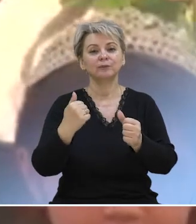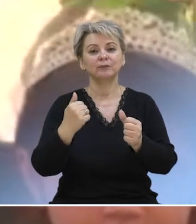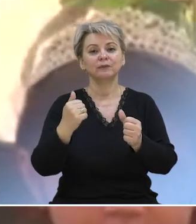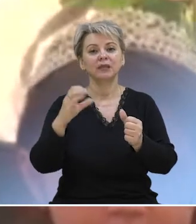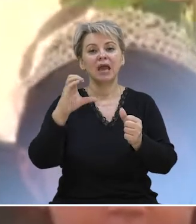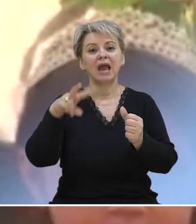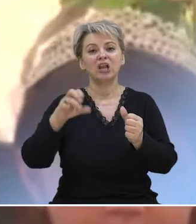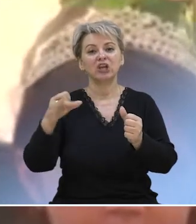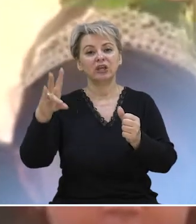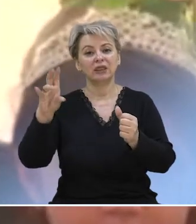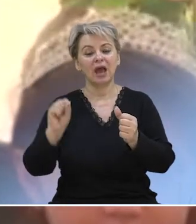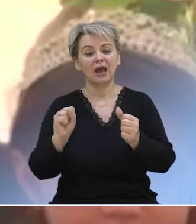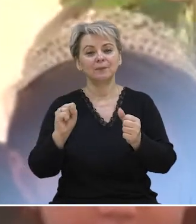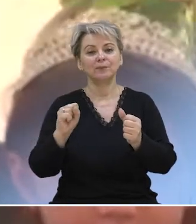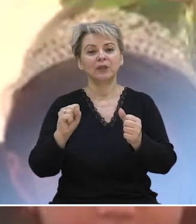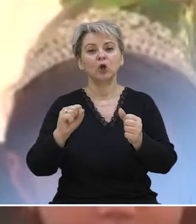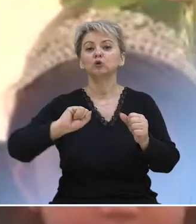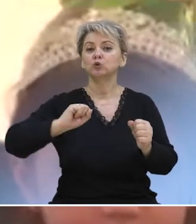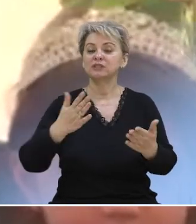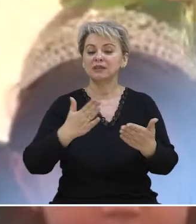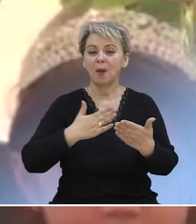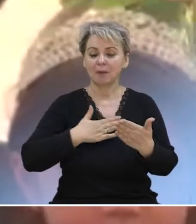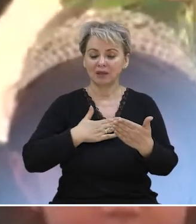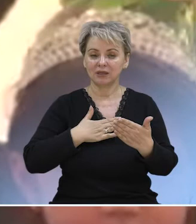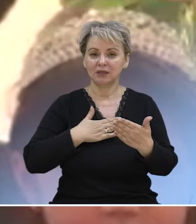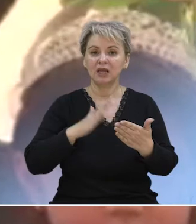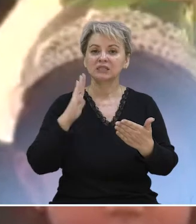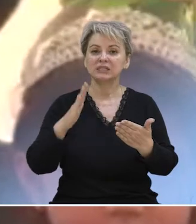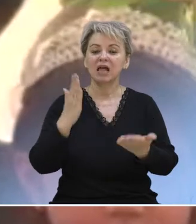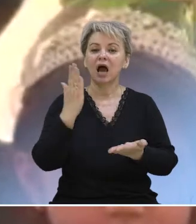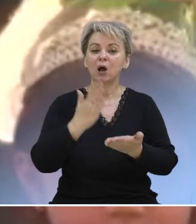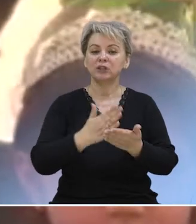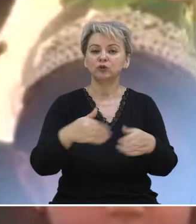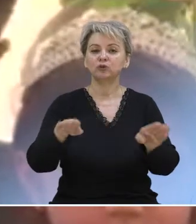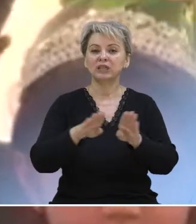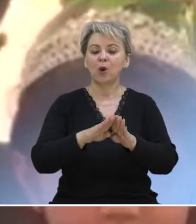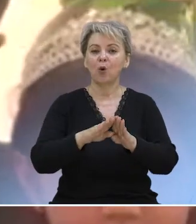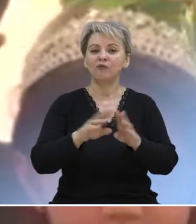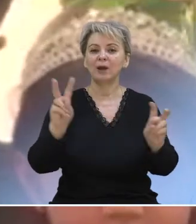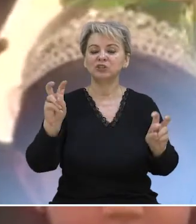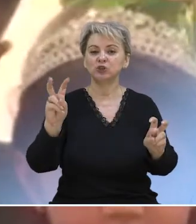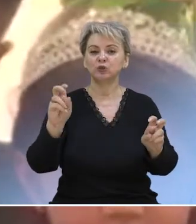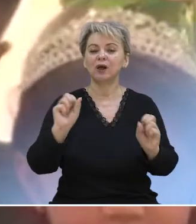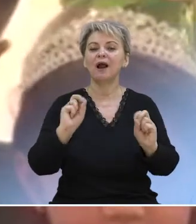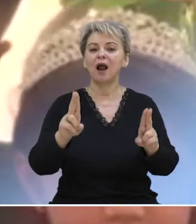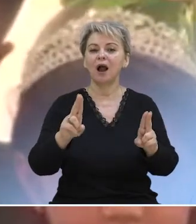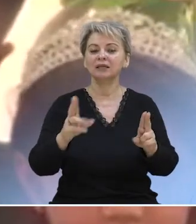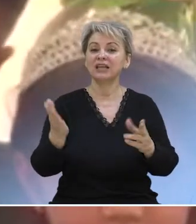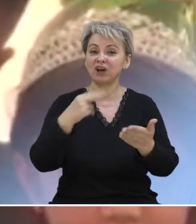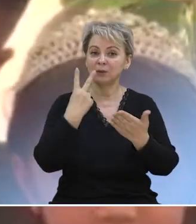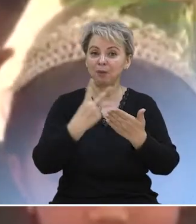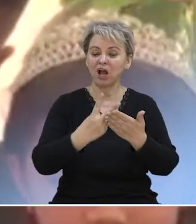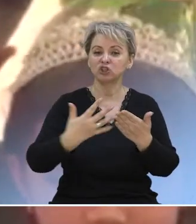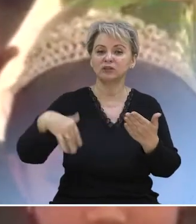тебя. Элина. Элина, друзья мои, стала обладательницей такого титула, внимание,